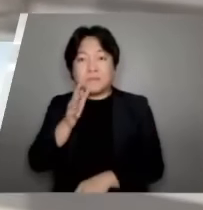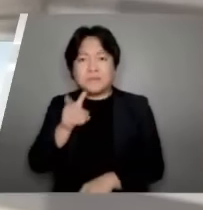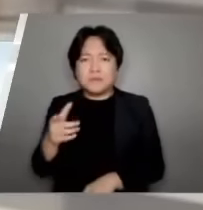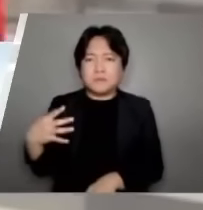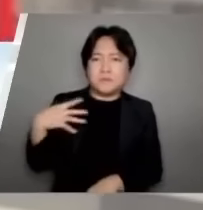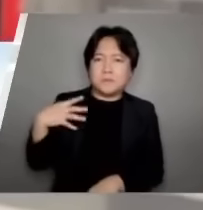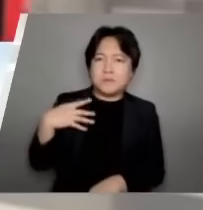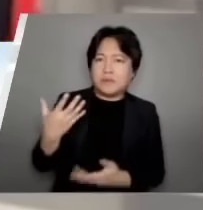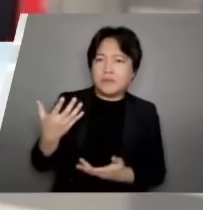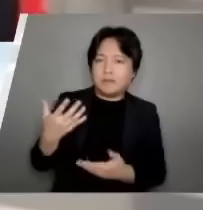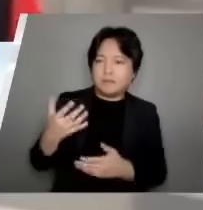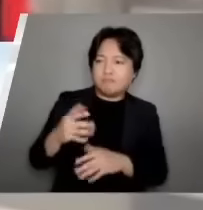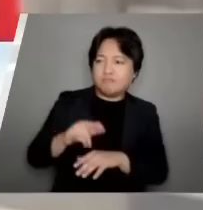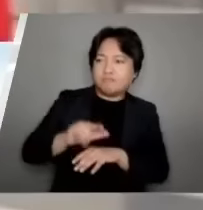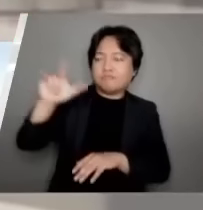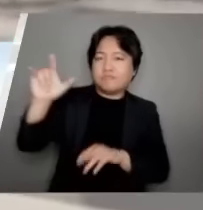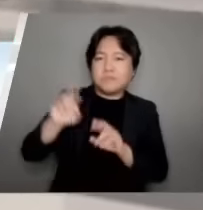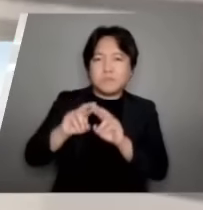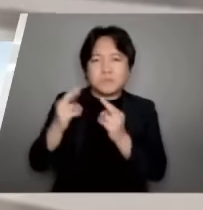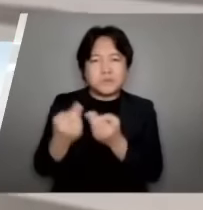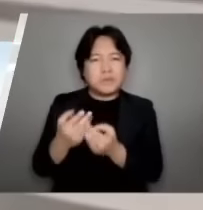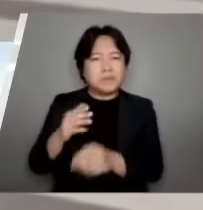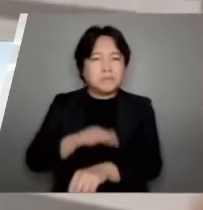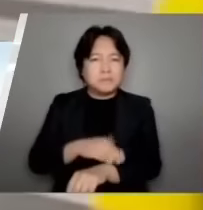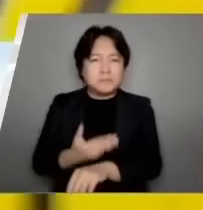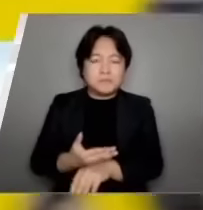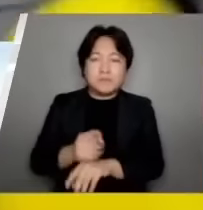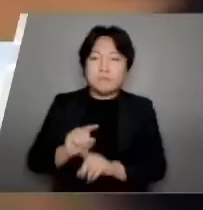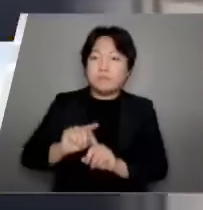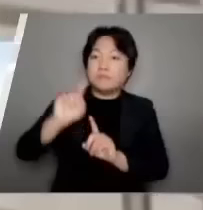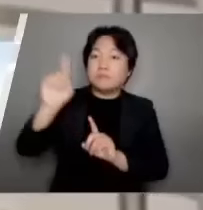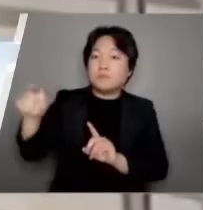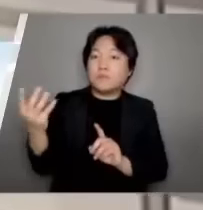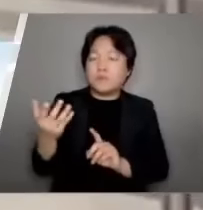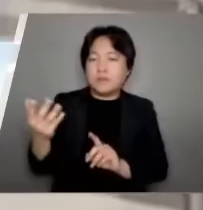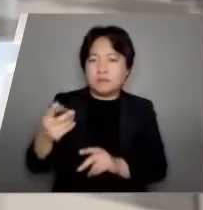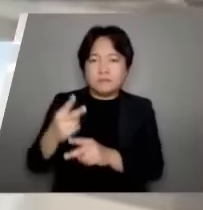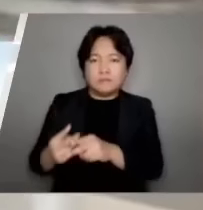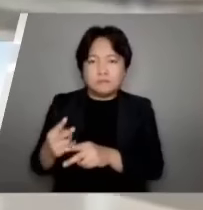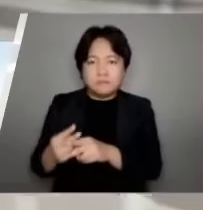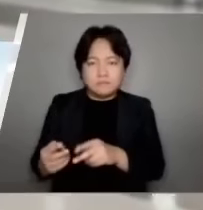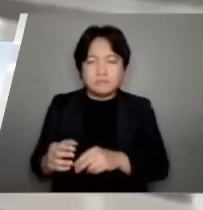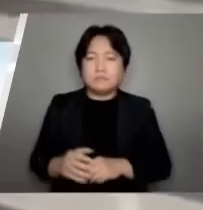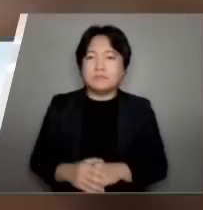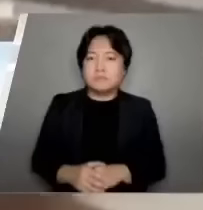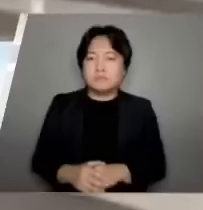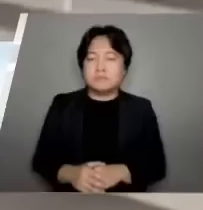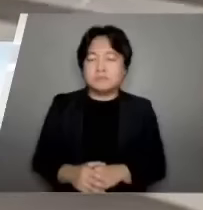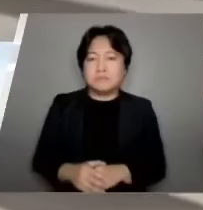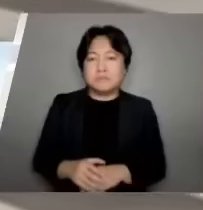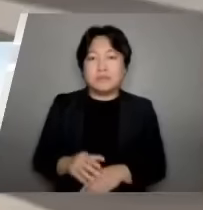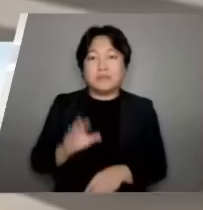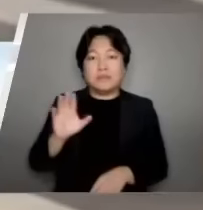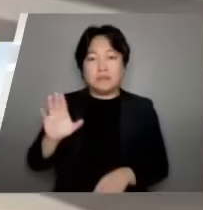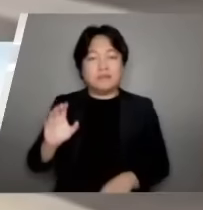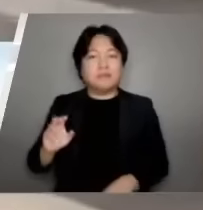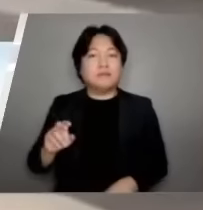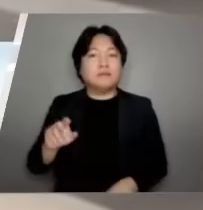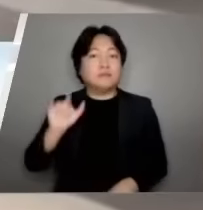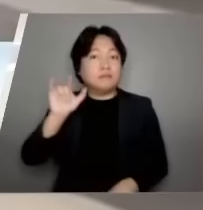ng kanyang kaanak o anak na palipad din papuntang Qatar. Pati nga staff ng NAIA di rin nakaligtas sa air cooling